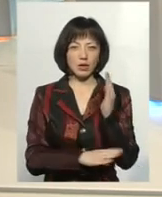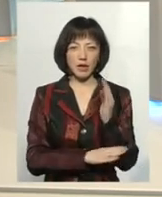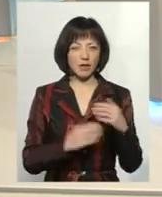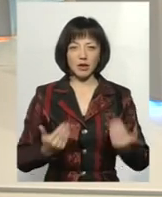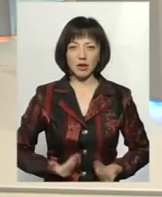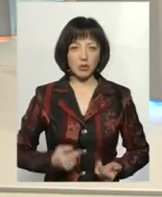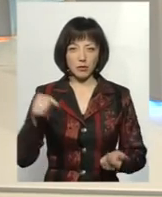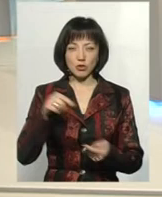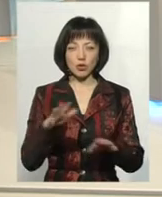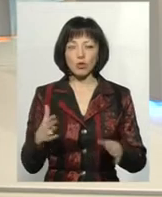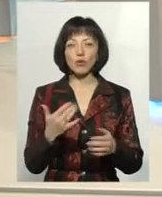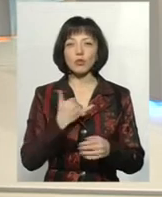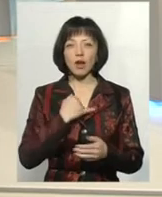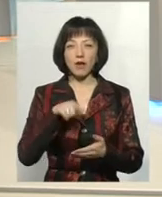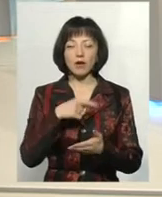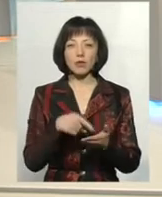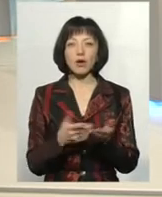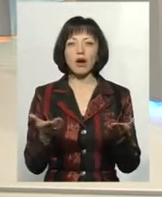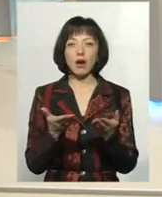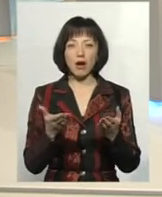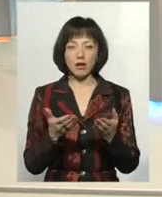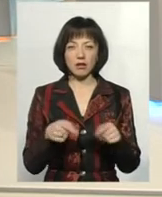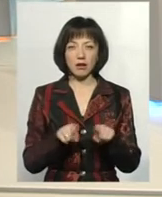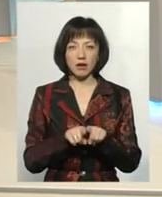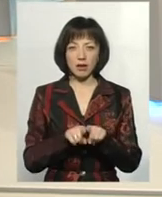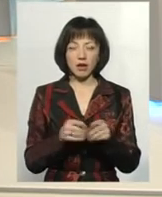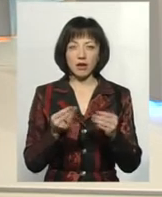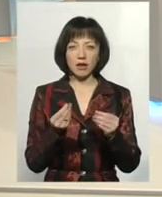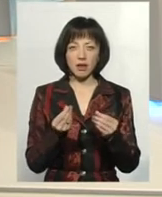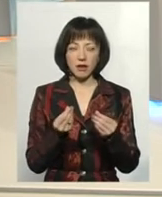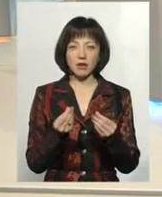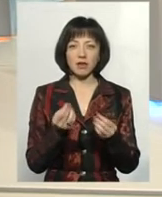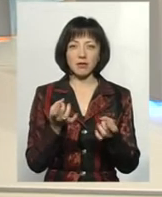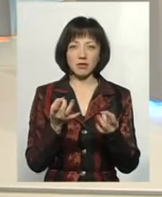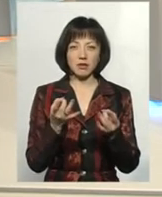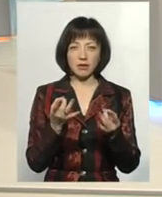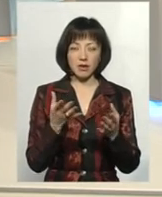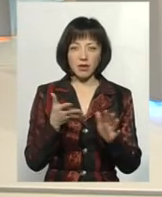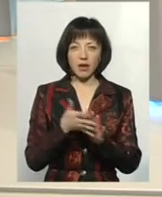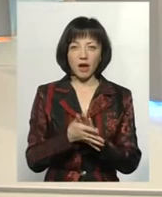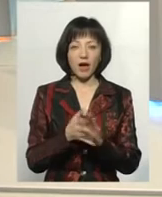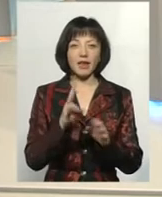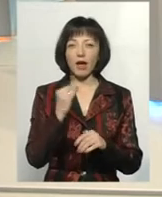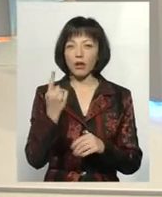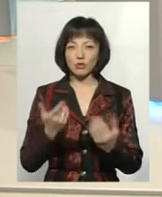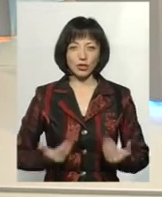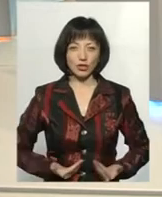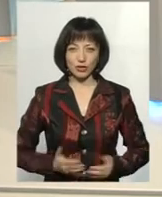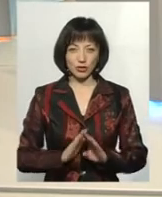прижилось. У мене вопрос. Какая-то такая компания, кучу денег на деревья насаживать списали, а ни одно не